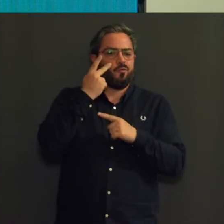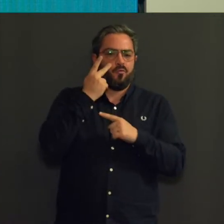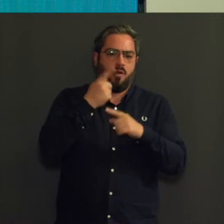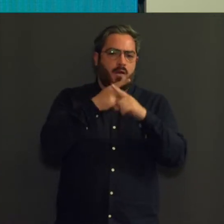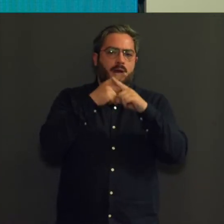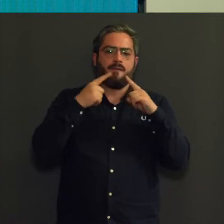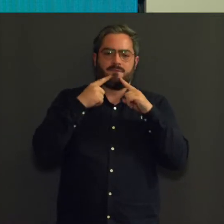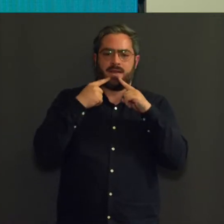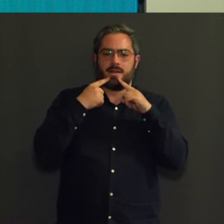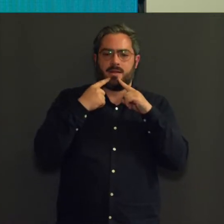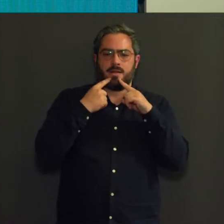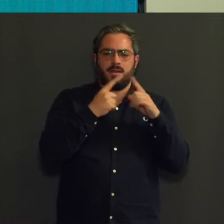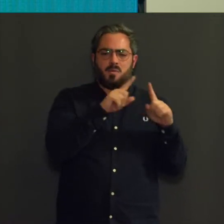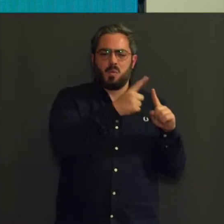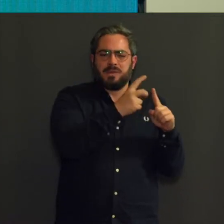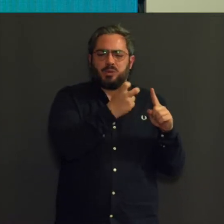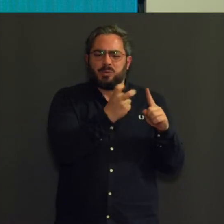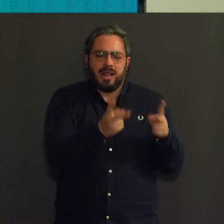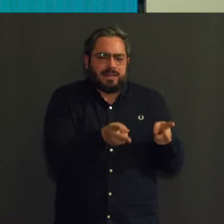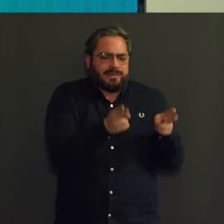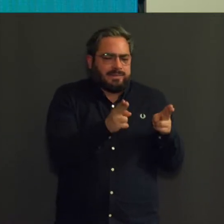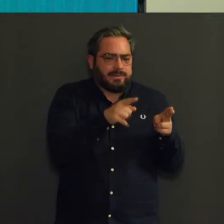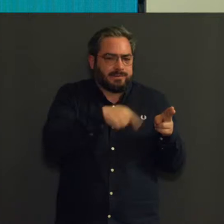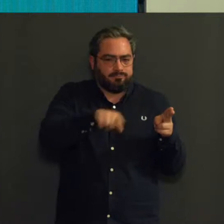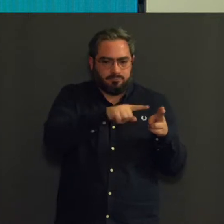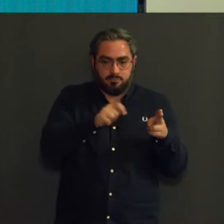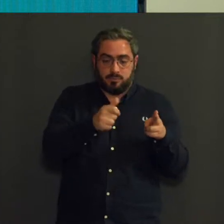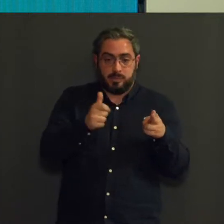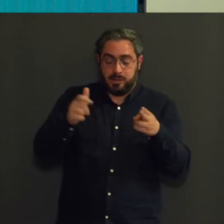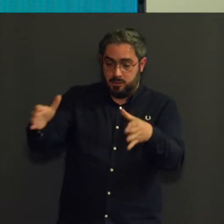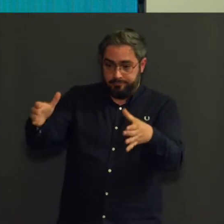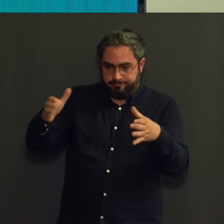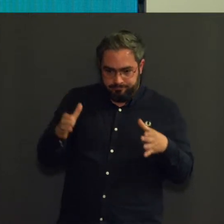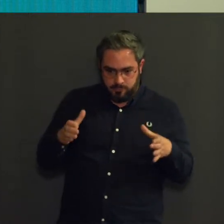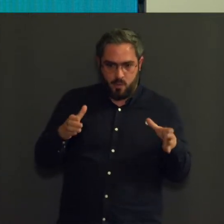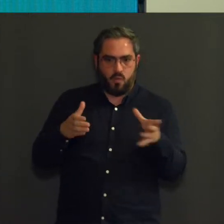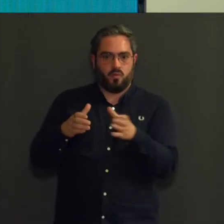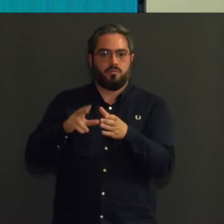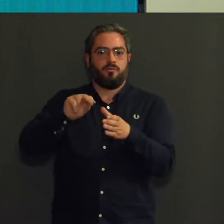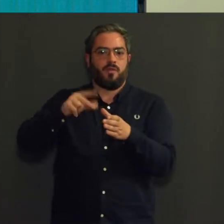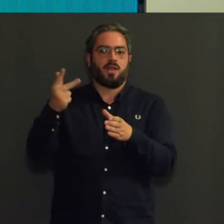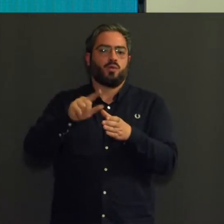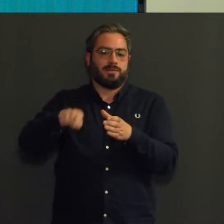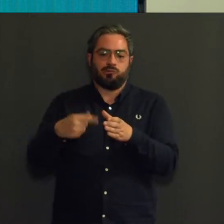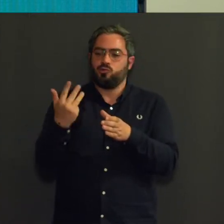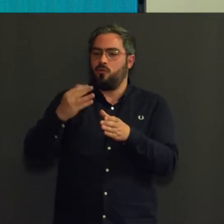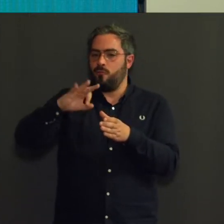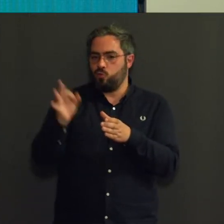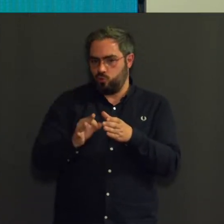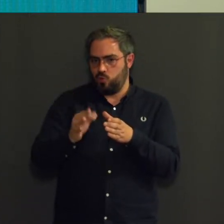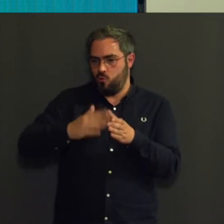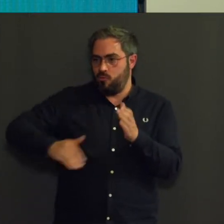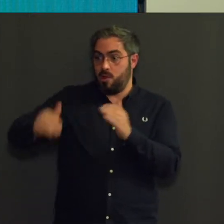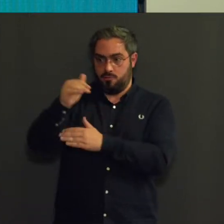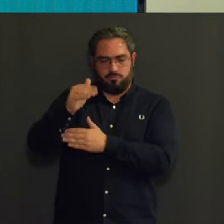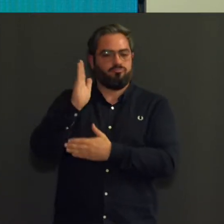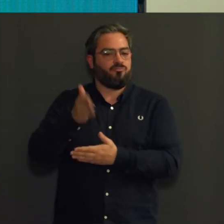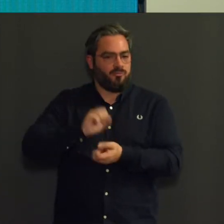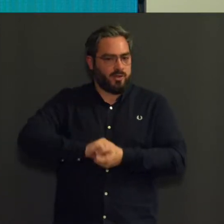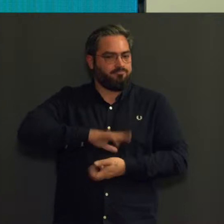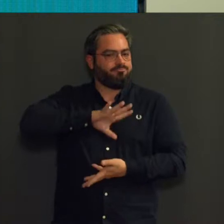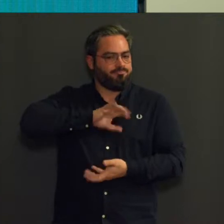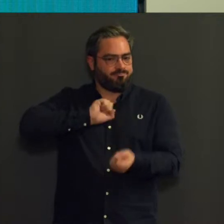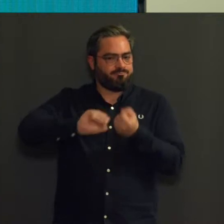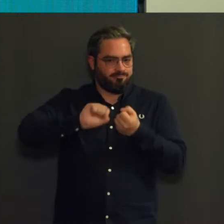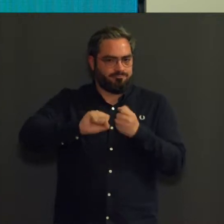plus frais qu'on puisse avoir, pratiquement 30%, en l'occurrence 28,9% des adultes possédaient